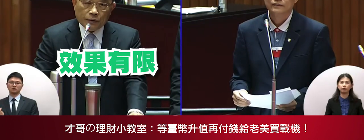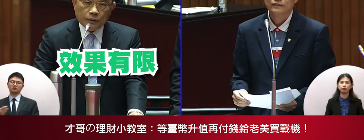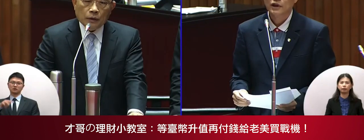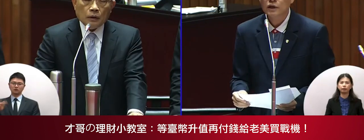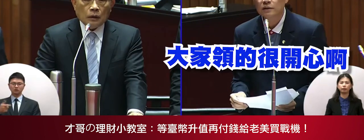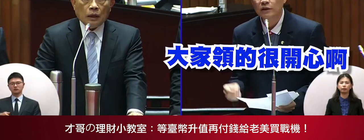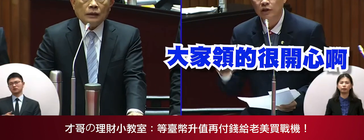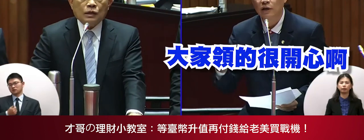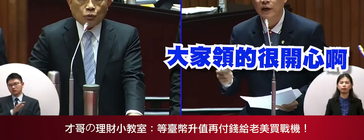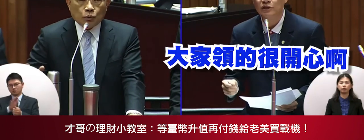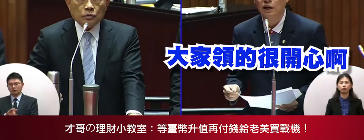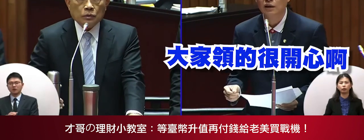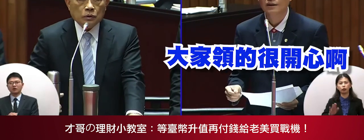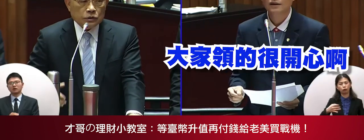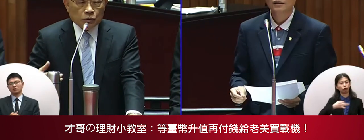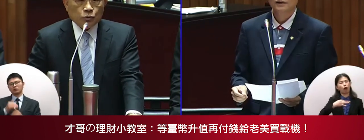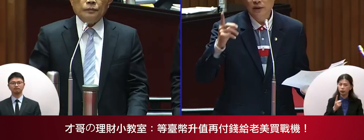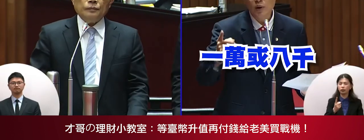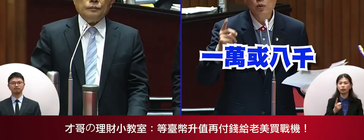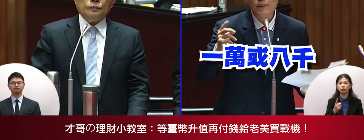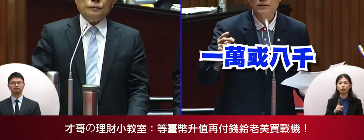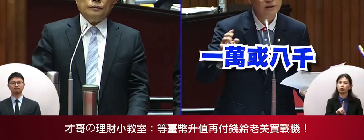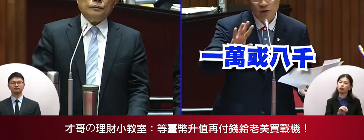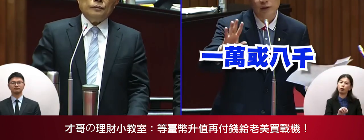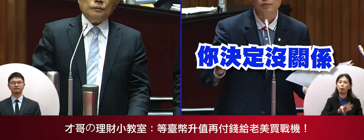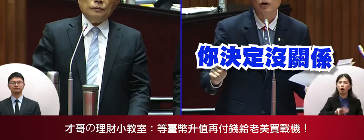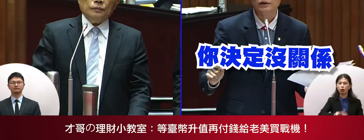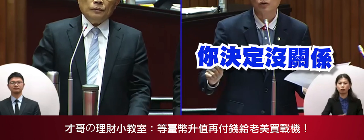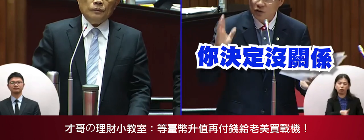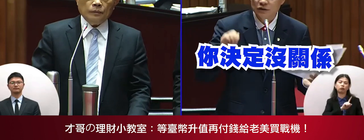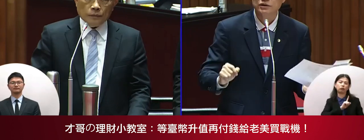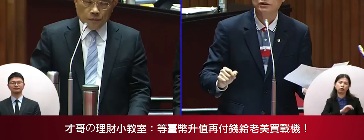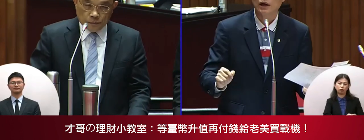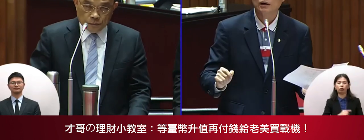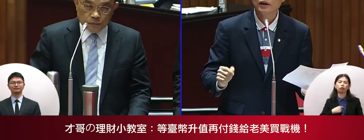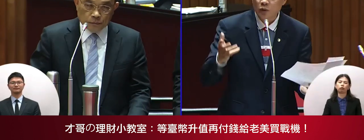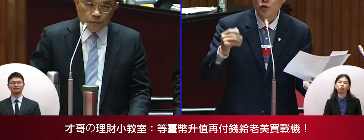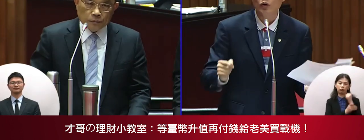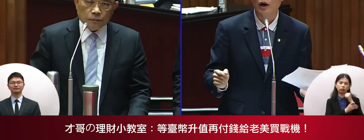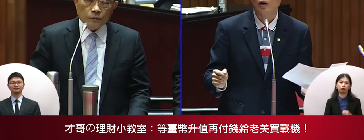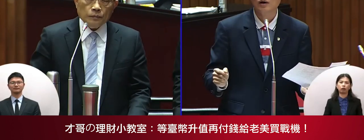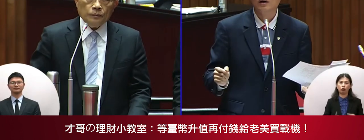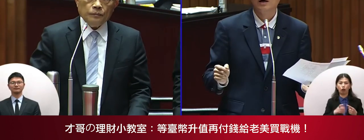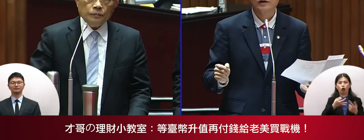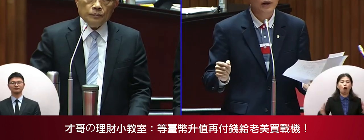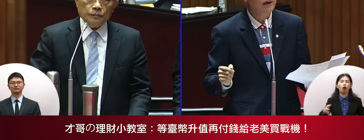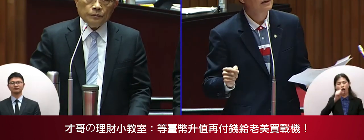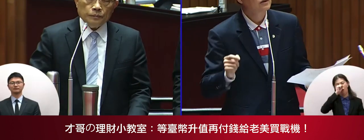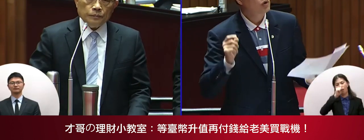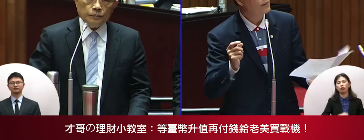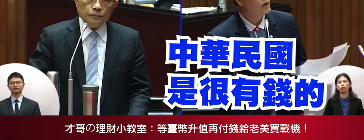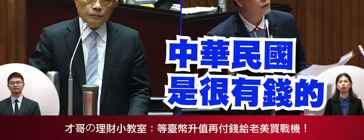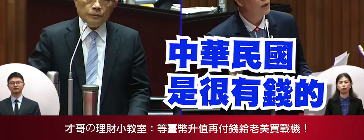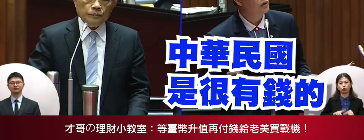有限， 大家领得很开心啊。1万或8000你决定没关系，我都支持啊，当然越多越好啊，因